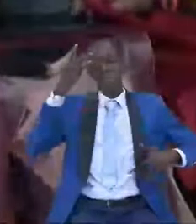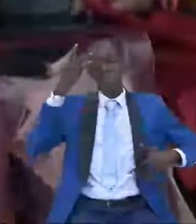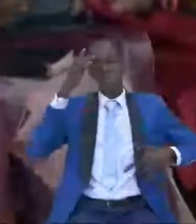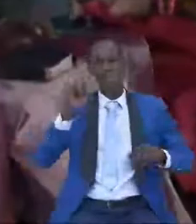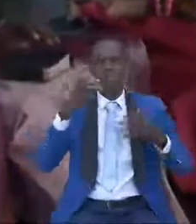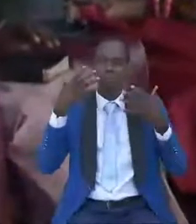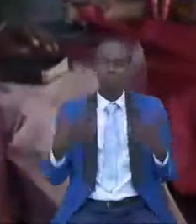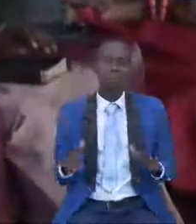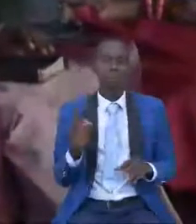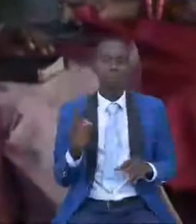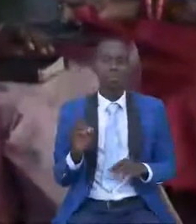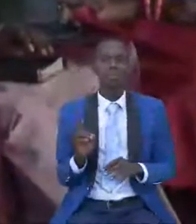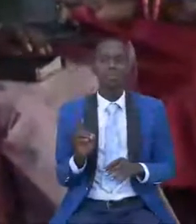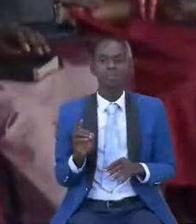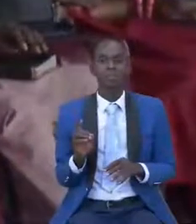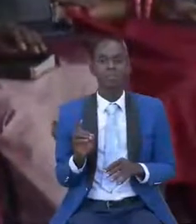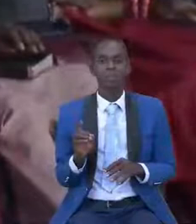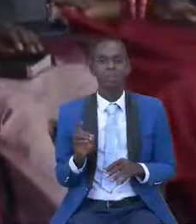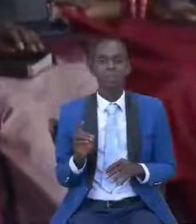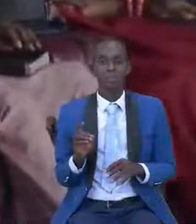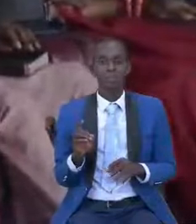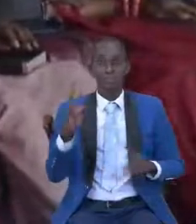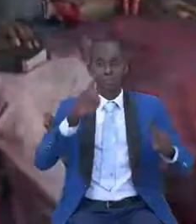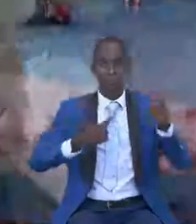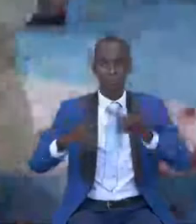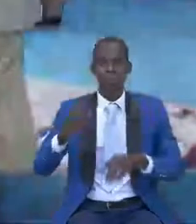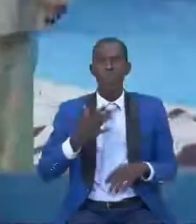réglés. Mes maladies sont réglées.